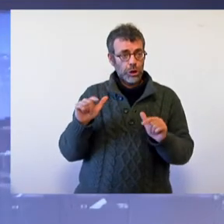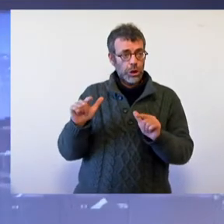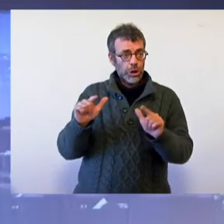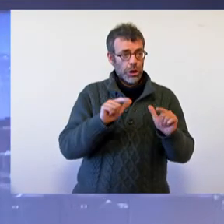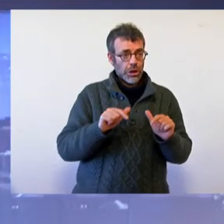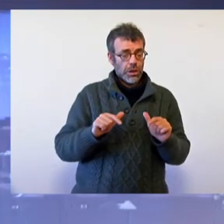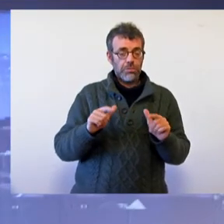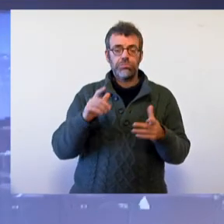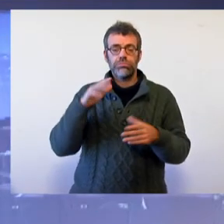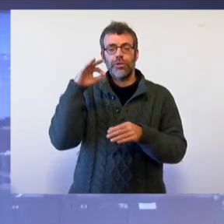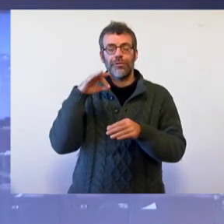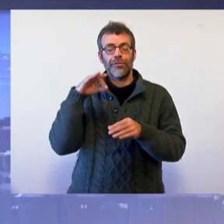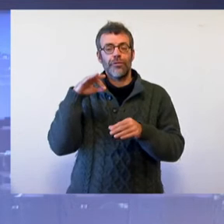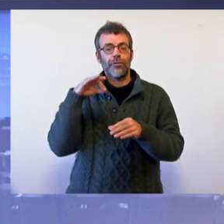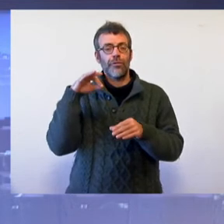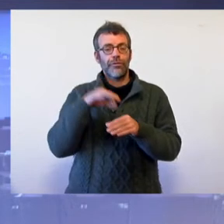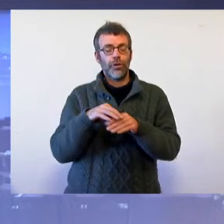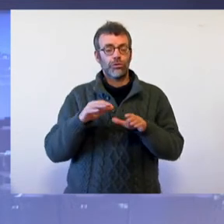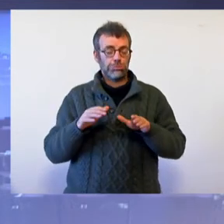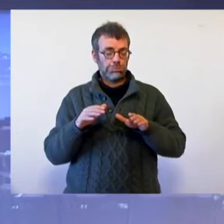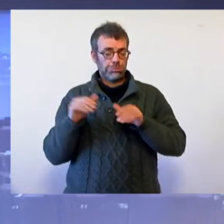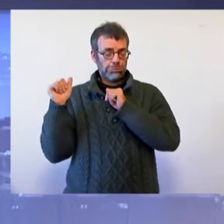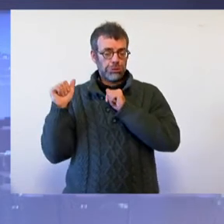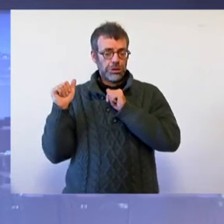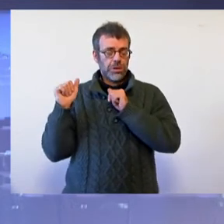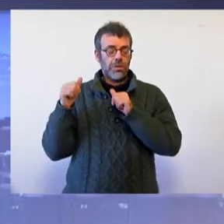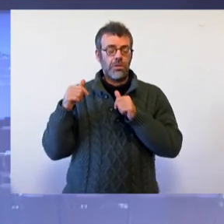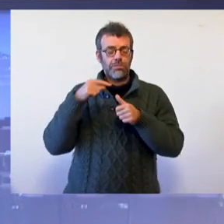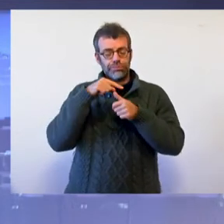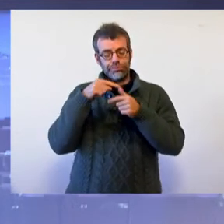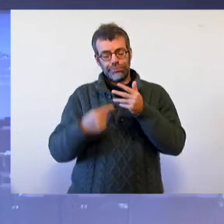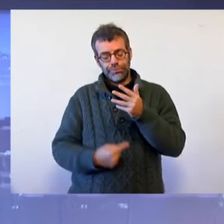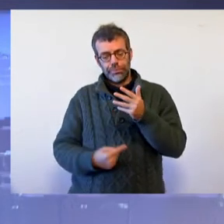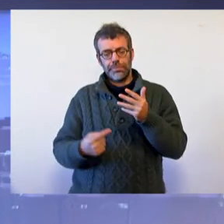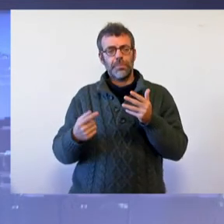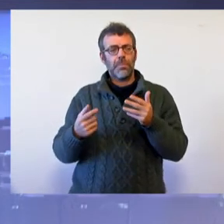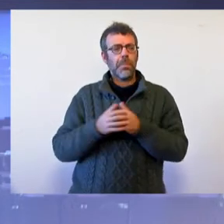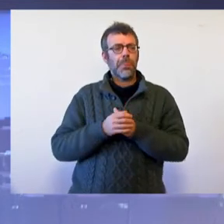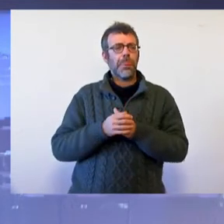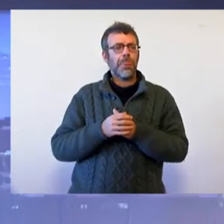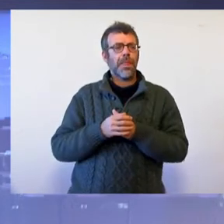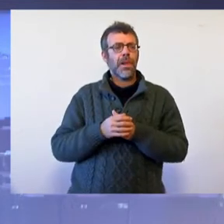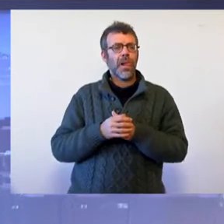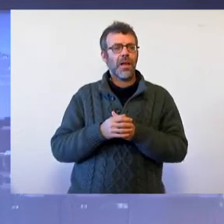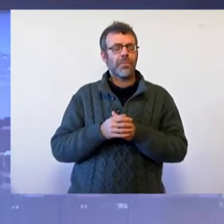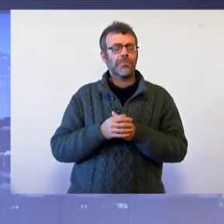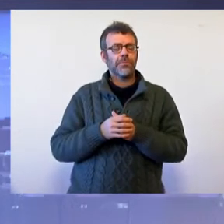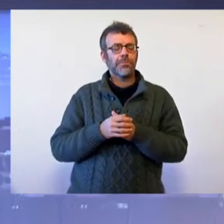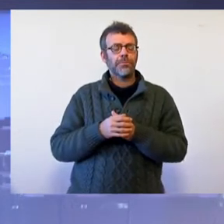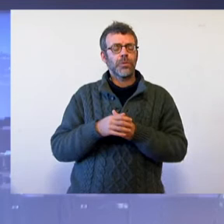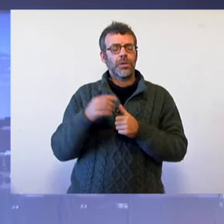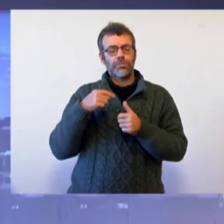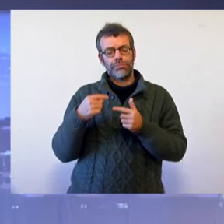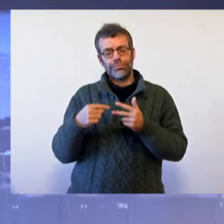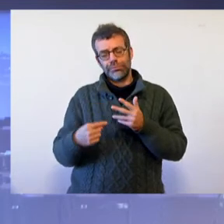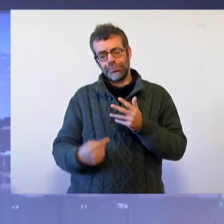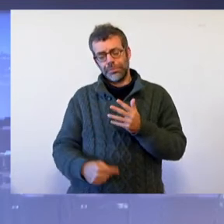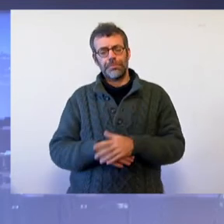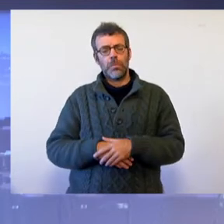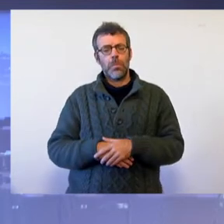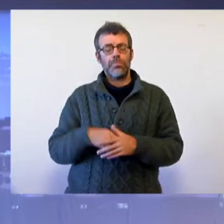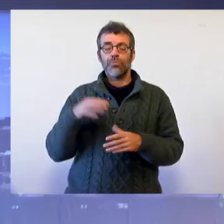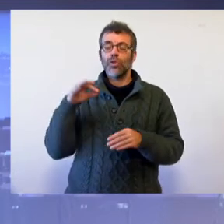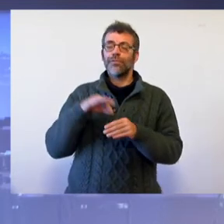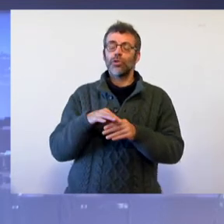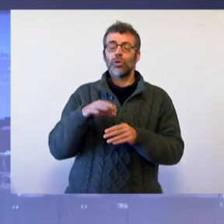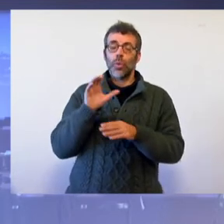Ne prennent pas part au vote, Mme McBarley, M. Assaf, M. Bourdin, moi-même, M. Guispin, M. Lévita, M. Mansouria, Mme Ribaud, Mme Robin. Je